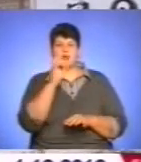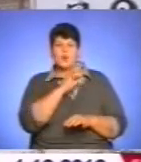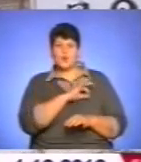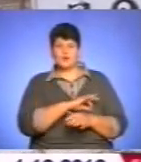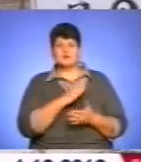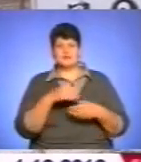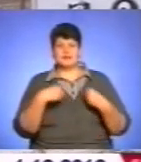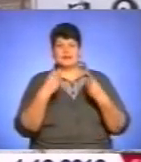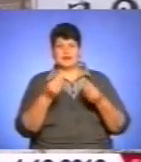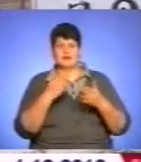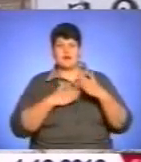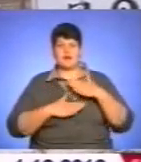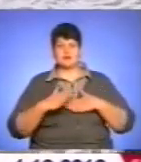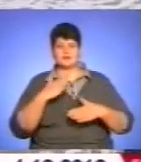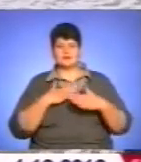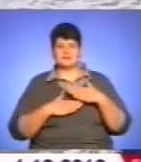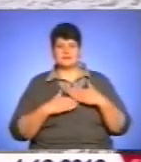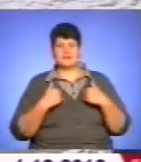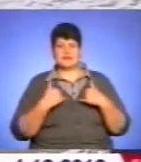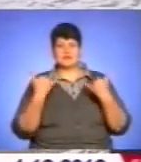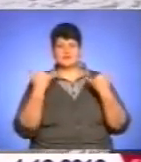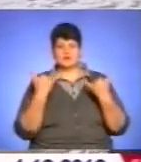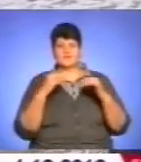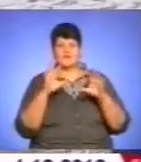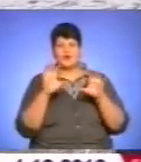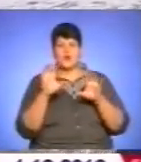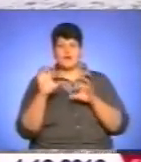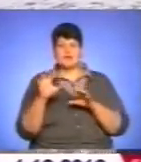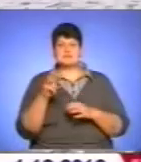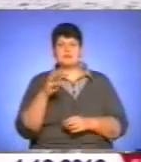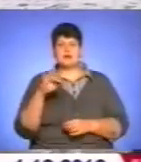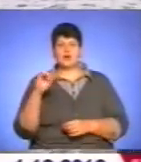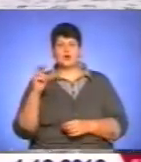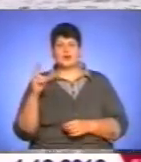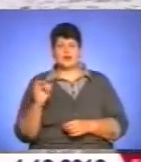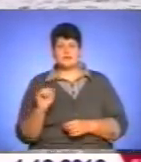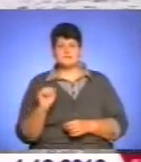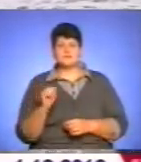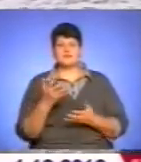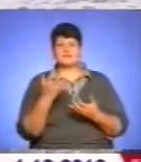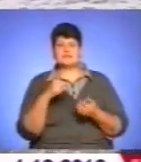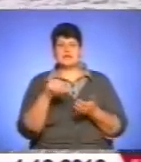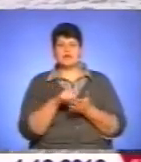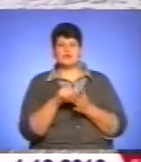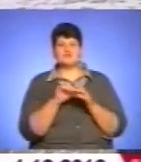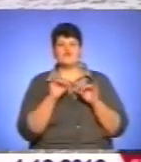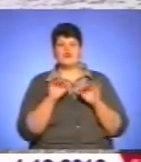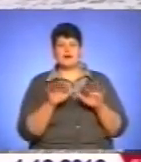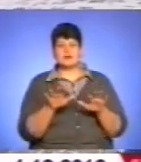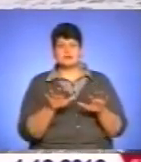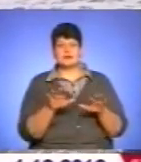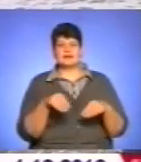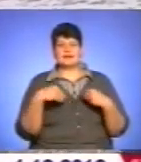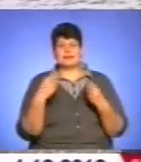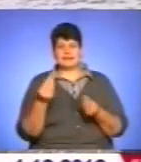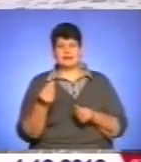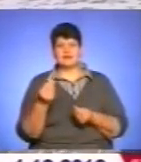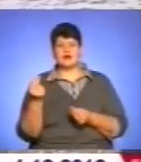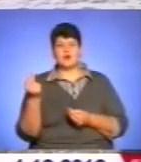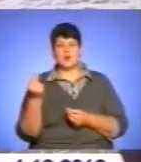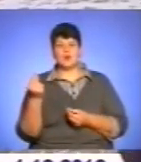приносить радість. Я сьогодні сфотографувалася з Миколаєм, взяла участь в акції і дала